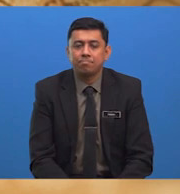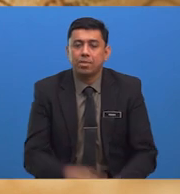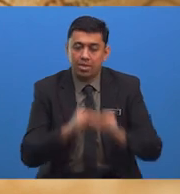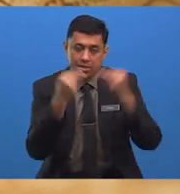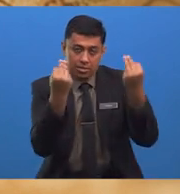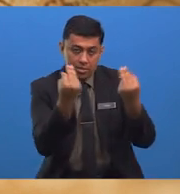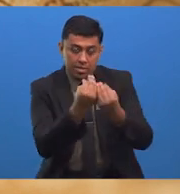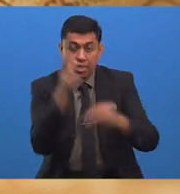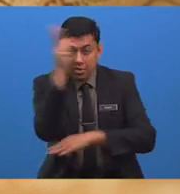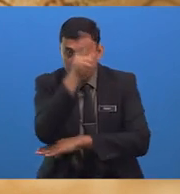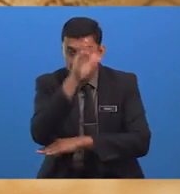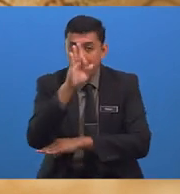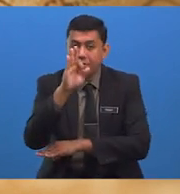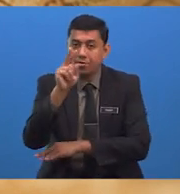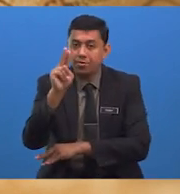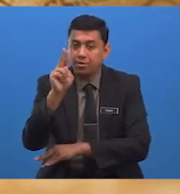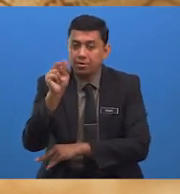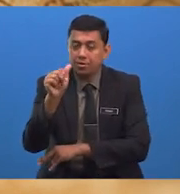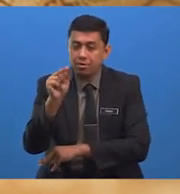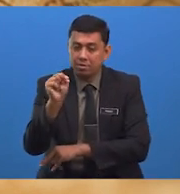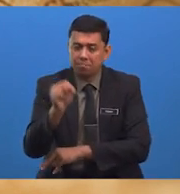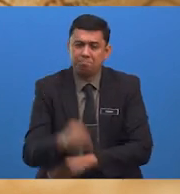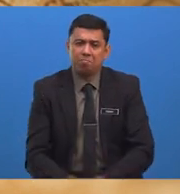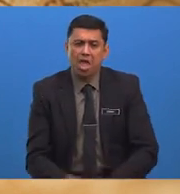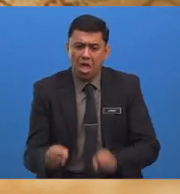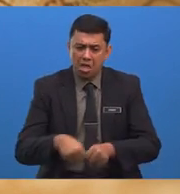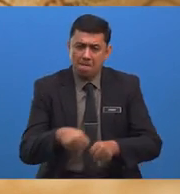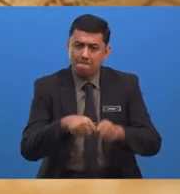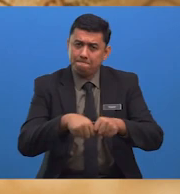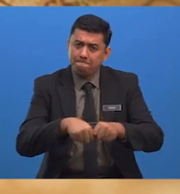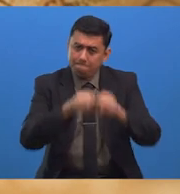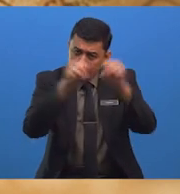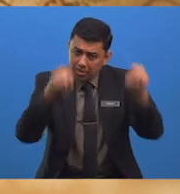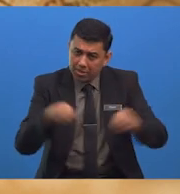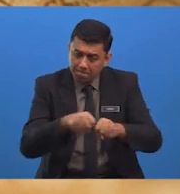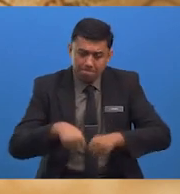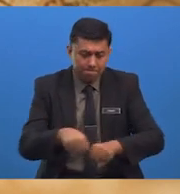Masyarakat kerajaan Punan juga membina sistem pengairan.